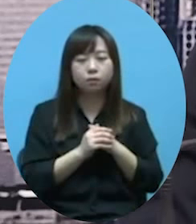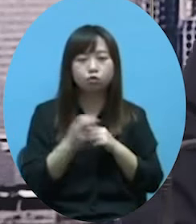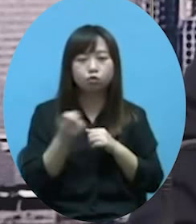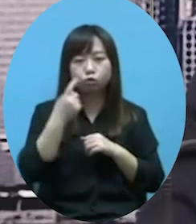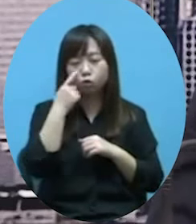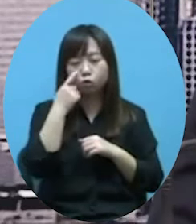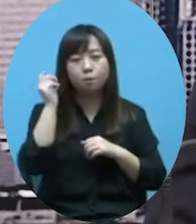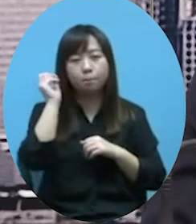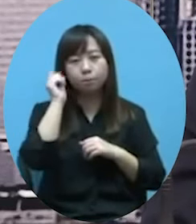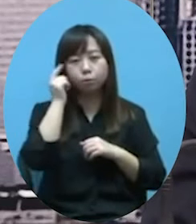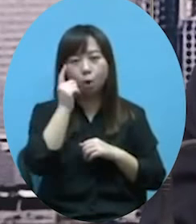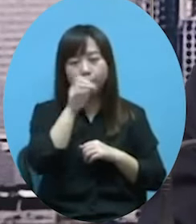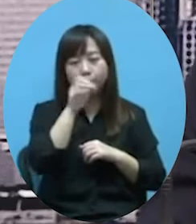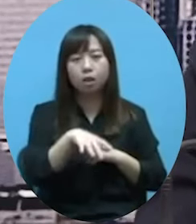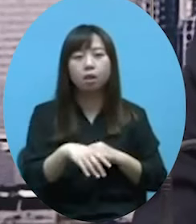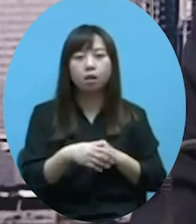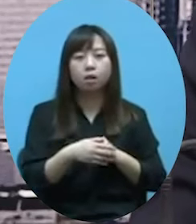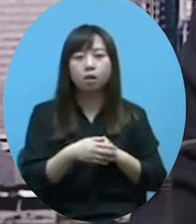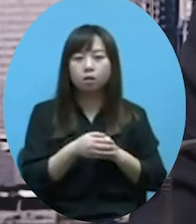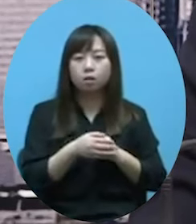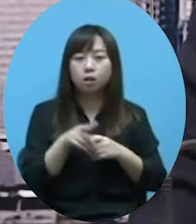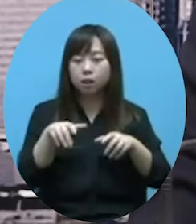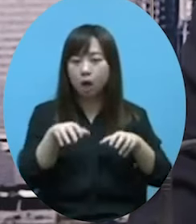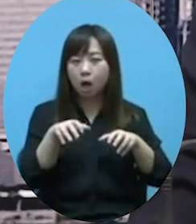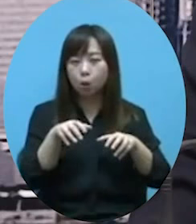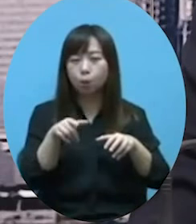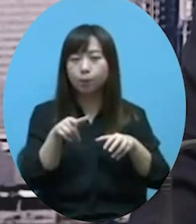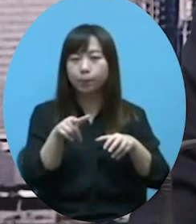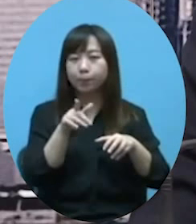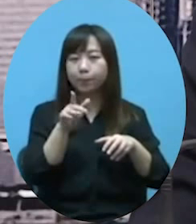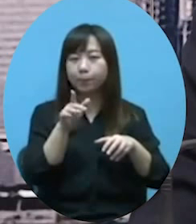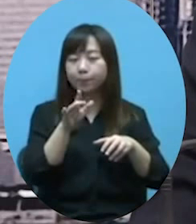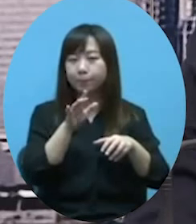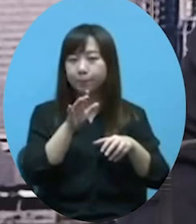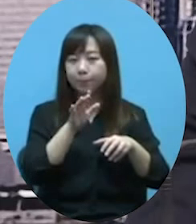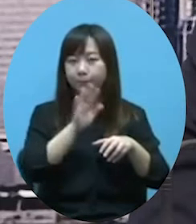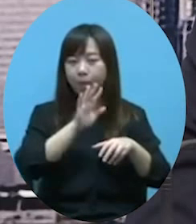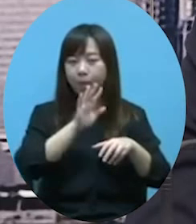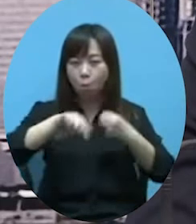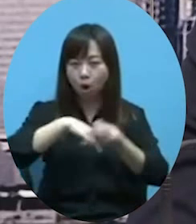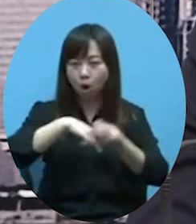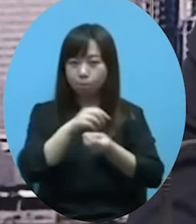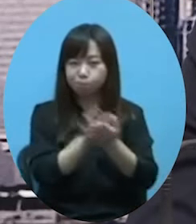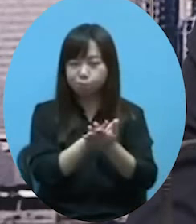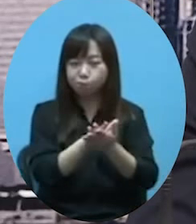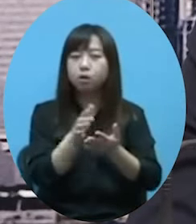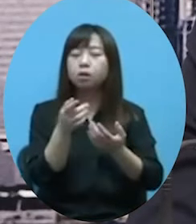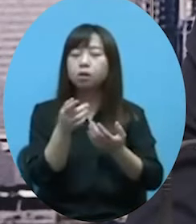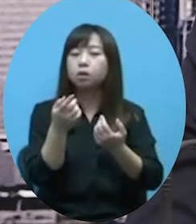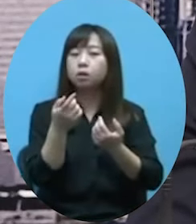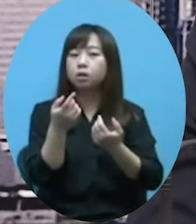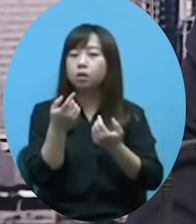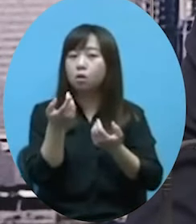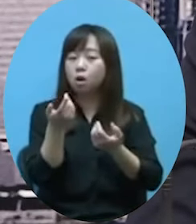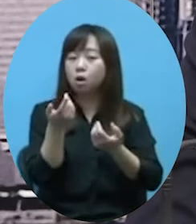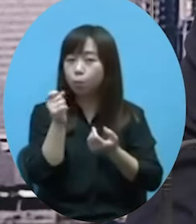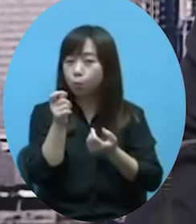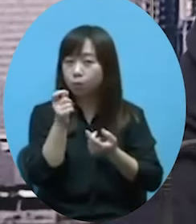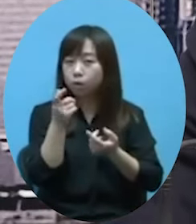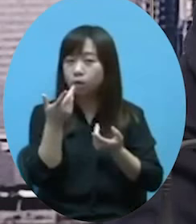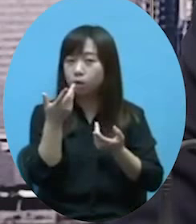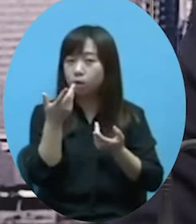之前也有說到覺得這次狗不是在環境裡沾驗到會不會就是因為試過